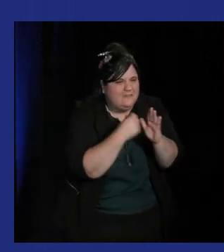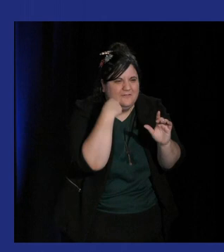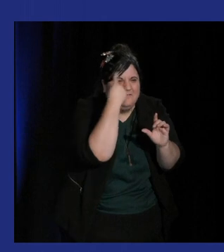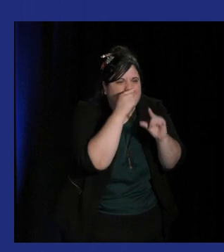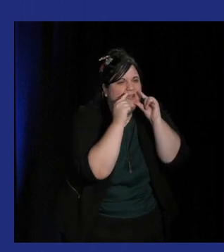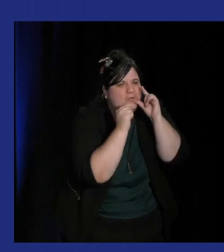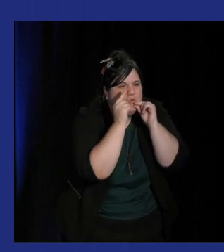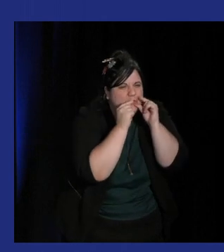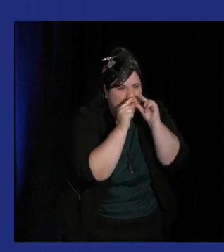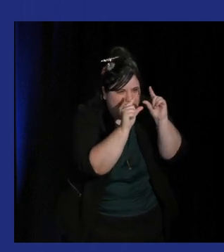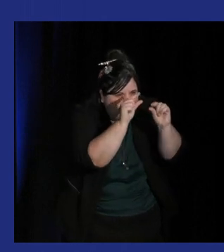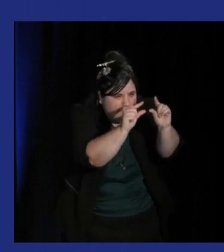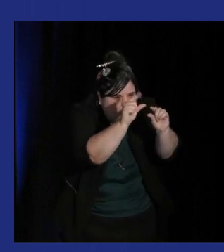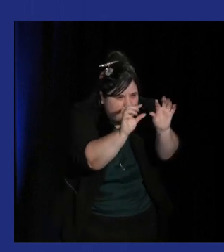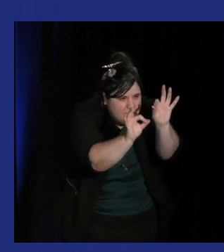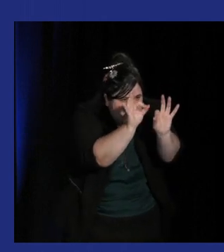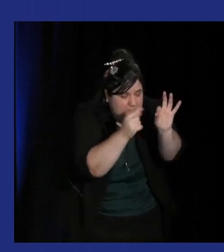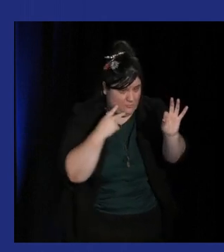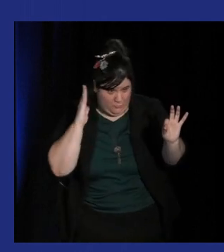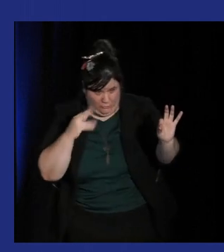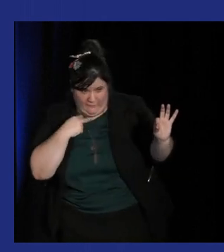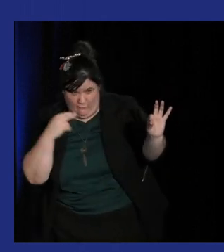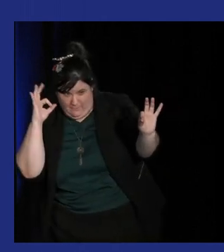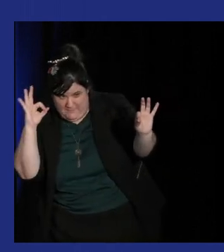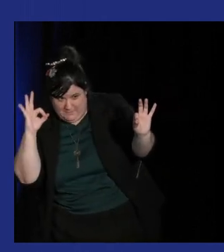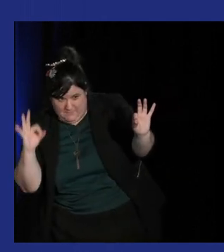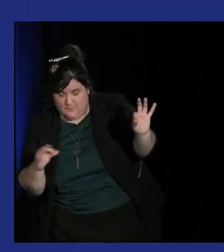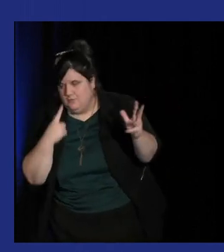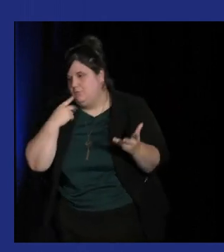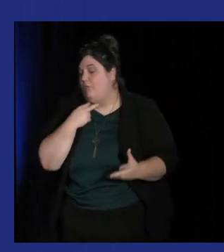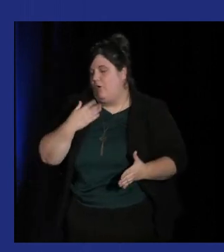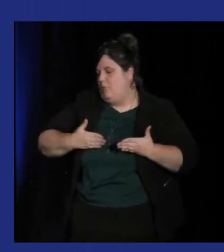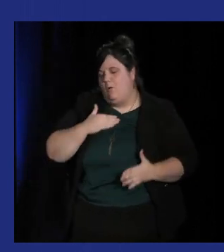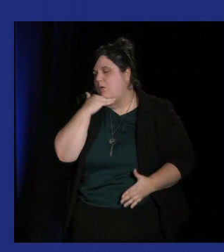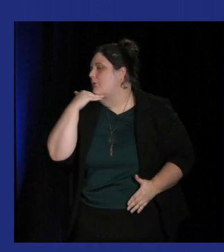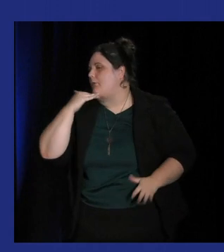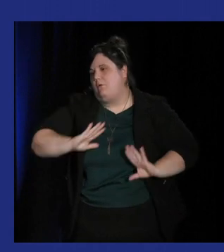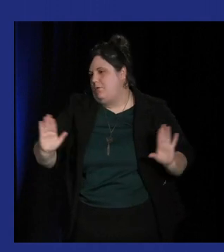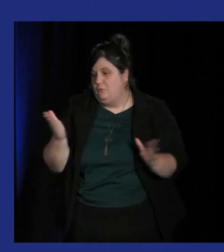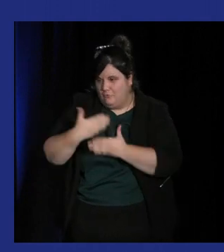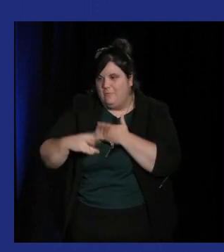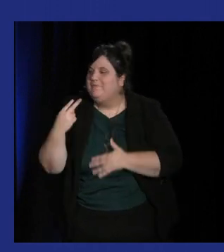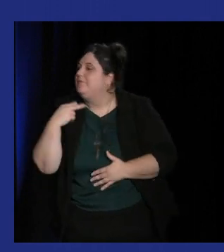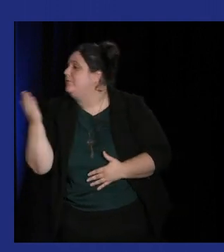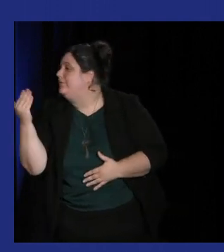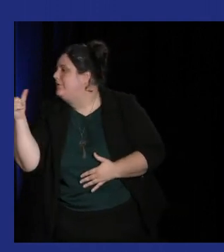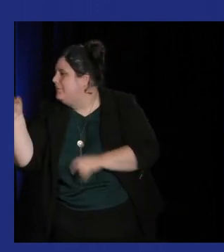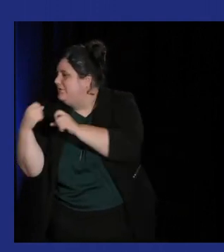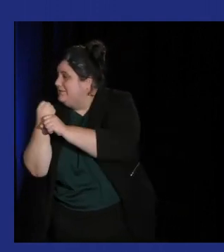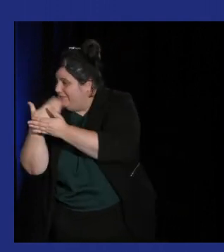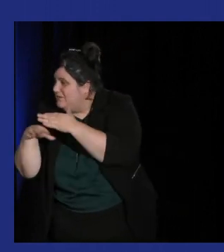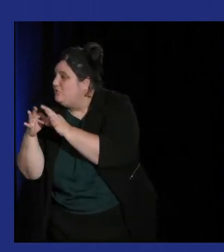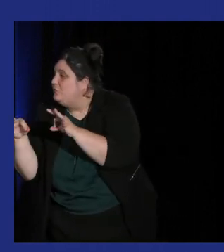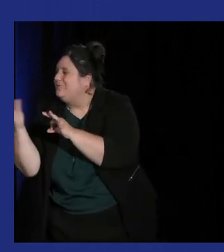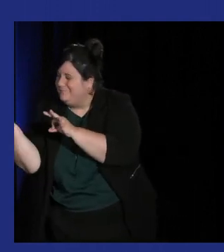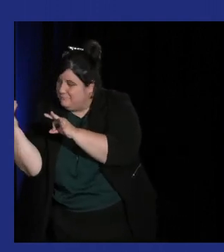faire attention au son et à la voix et donc pour que ça soit plus agréable on a enregistré des gens au studio pour faire un truc plus